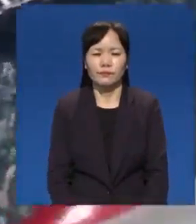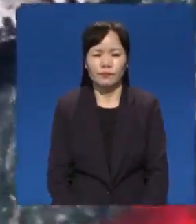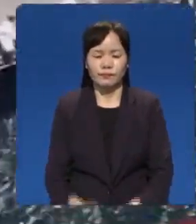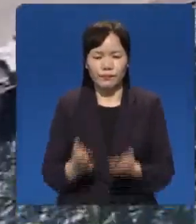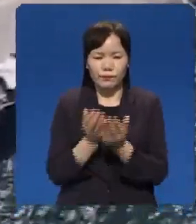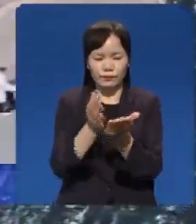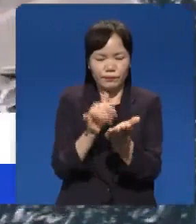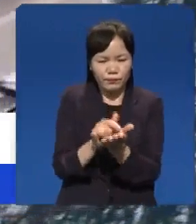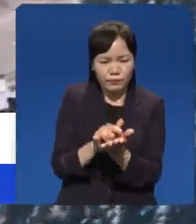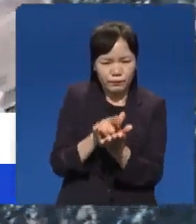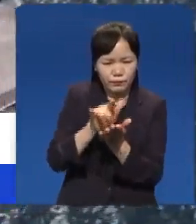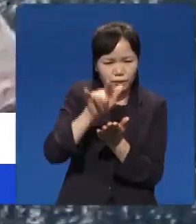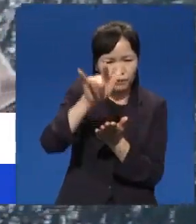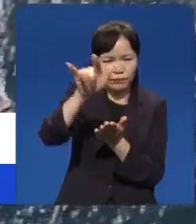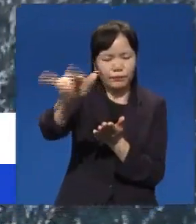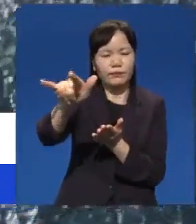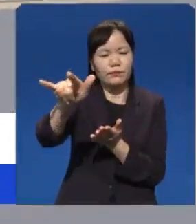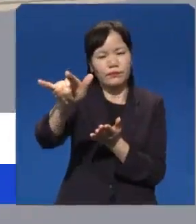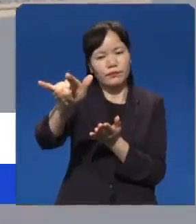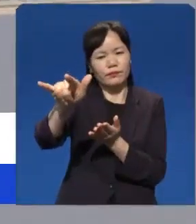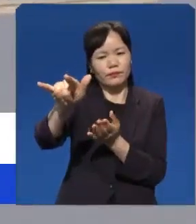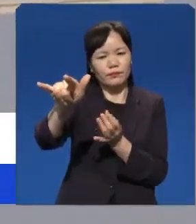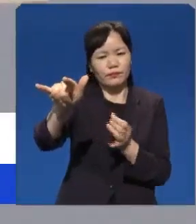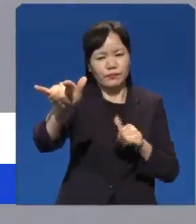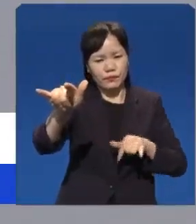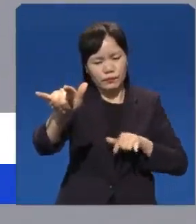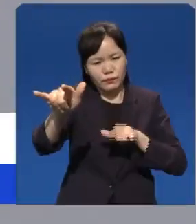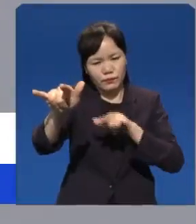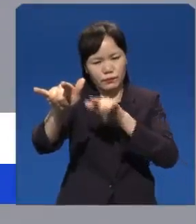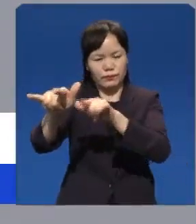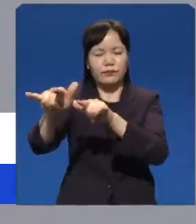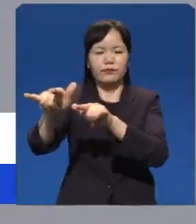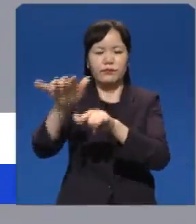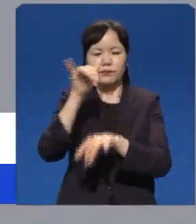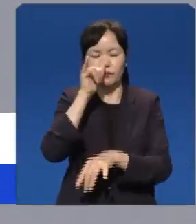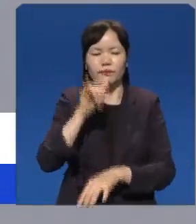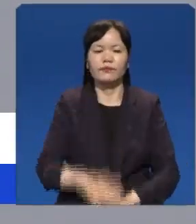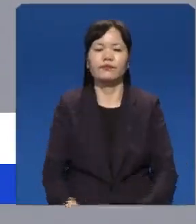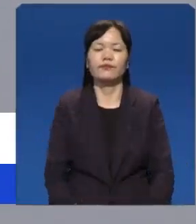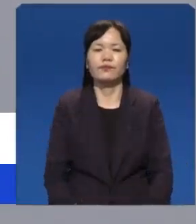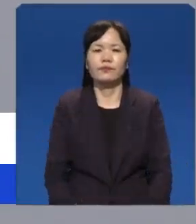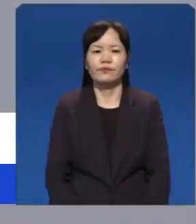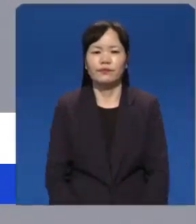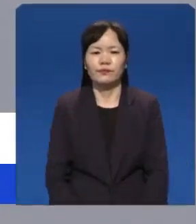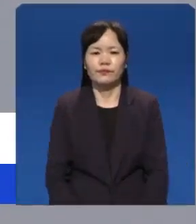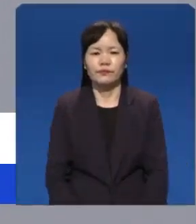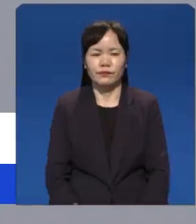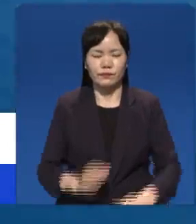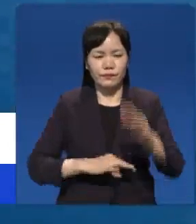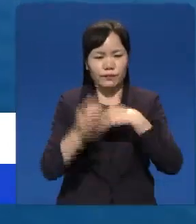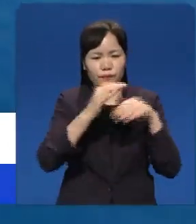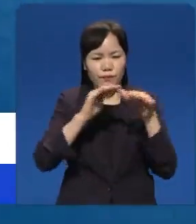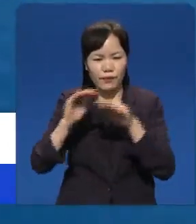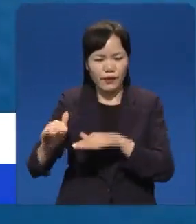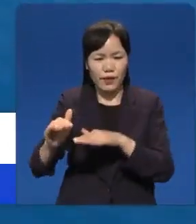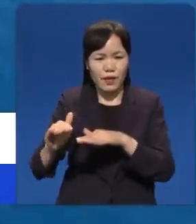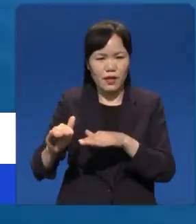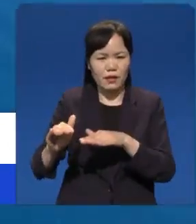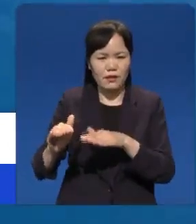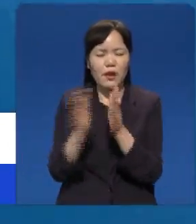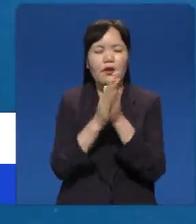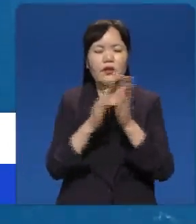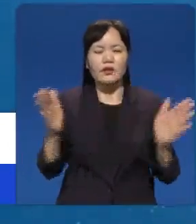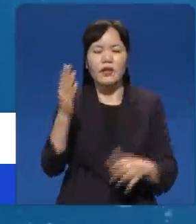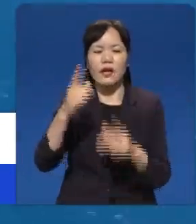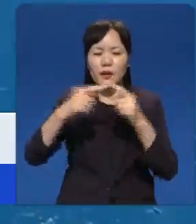갑판을 박차고 나아가는 함재기. 조기 경보기도 뒤를 따릅니다. 동해 작전 수역에서